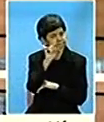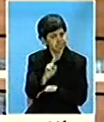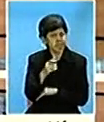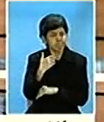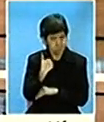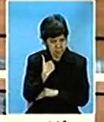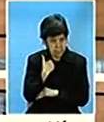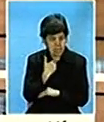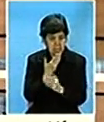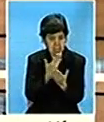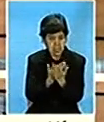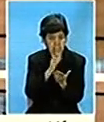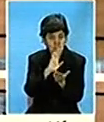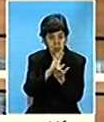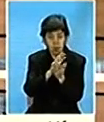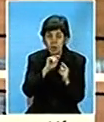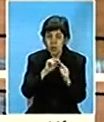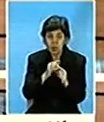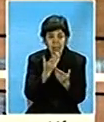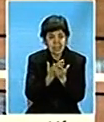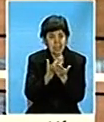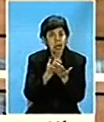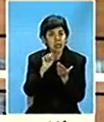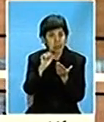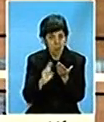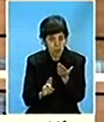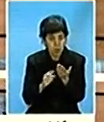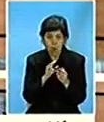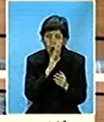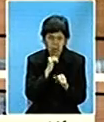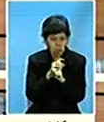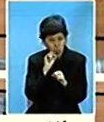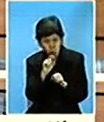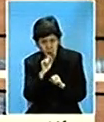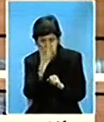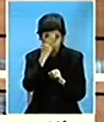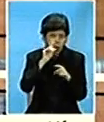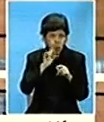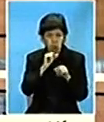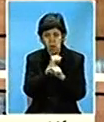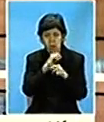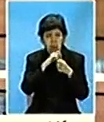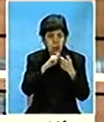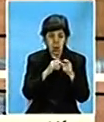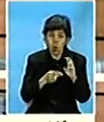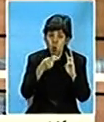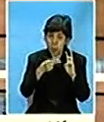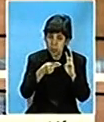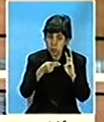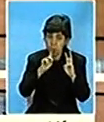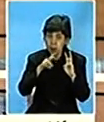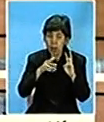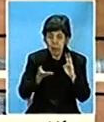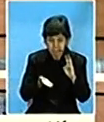ของงบประมาณที่ตั้งไว้สำหรับเงินสำรองจ่ายเพื่อกรณีฉุกเฉินที่เพิ่มจาก 66,000 ล้านบาท